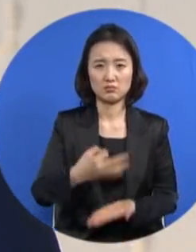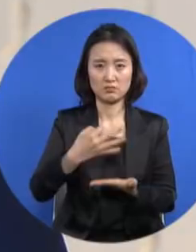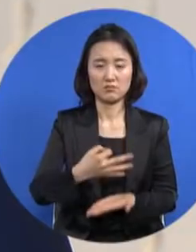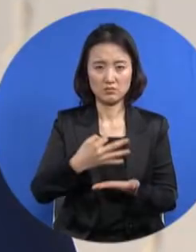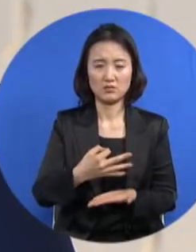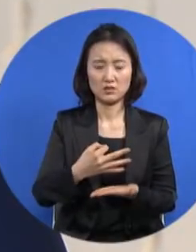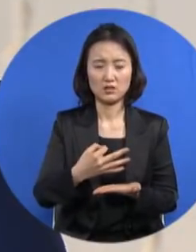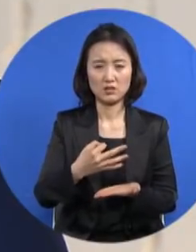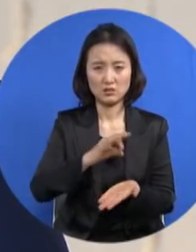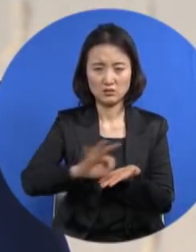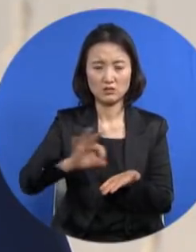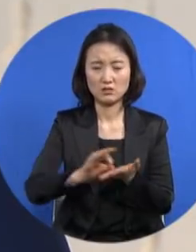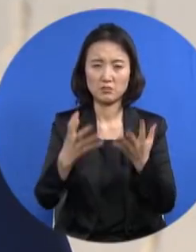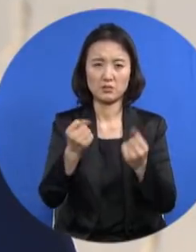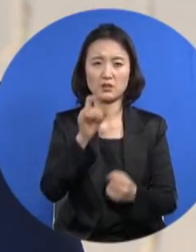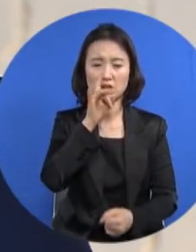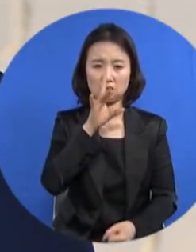돼요.